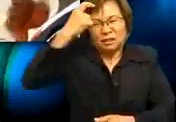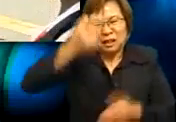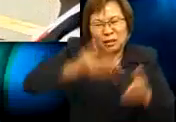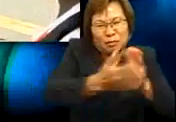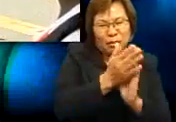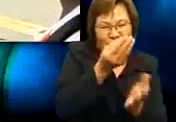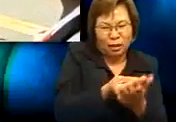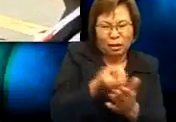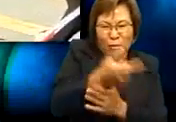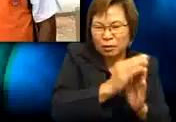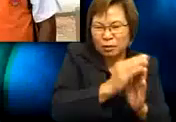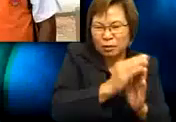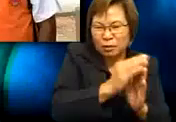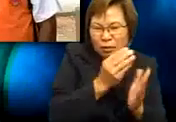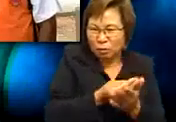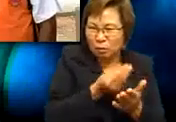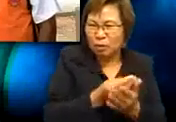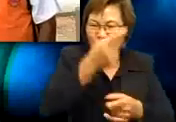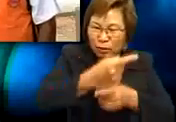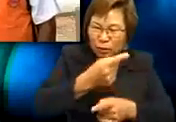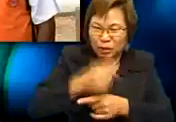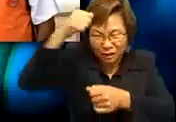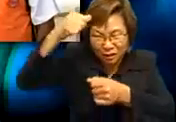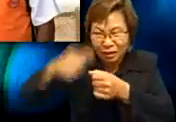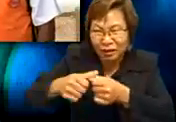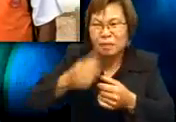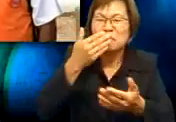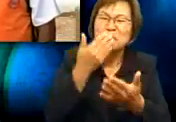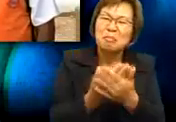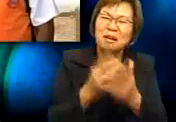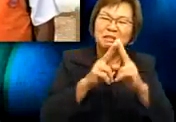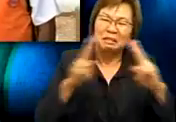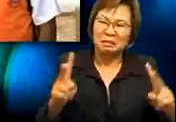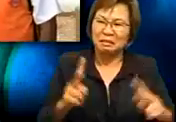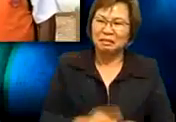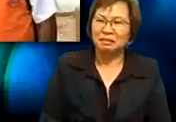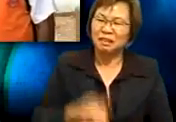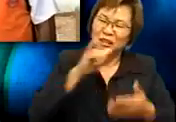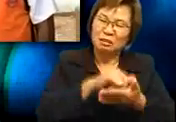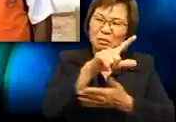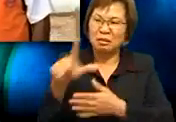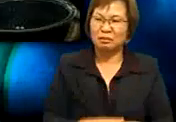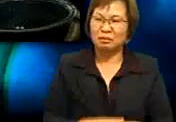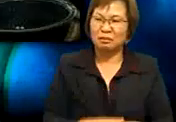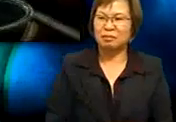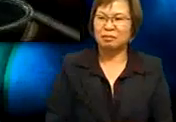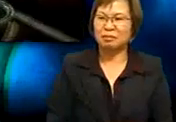kan Noni minta upah. Betul juga. Ingatkan, baik sangat.